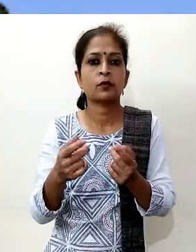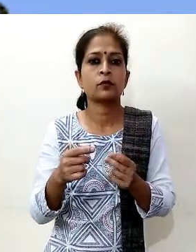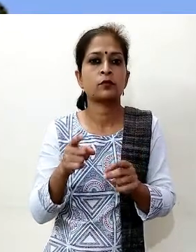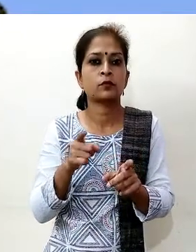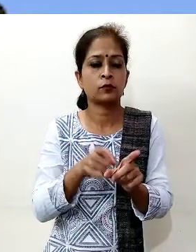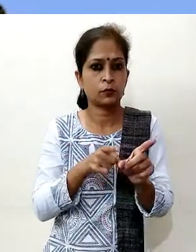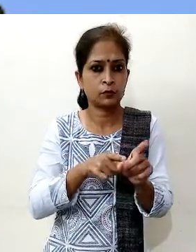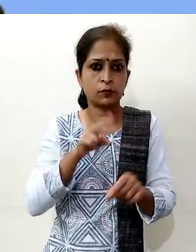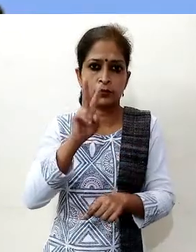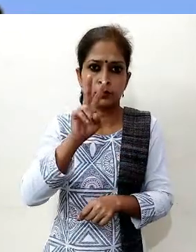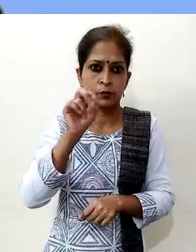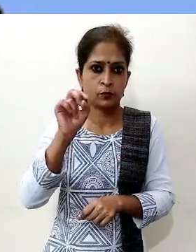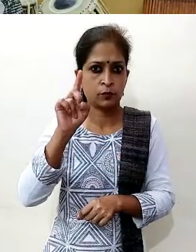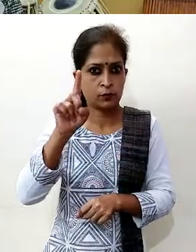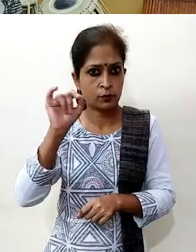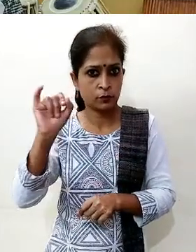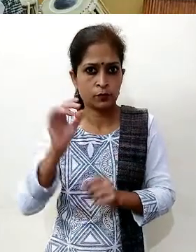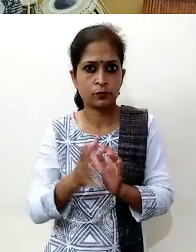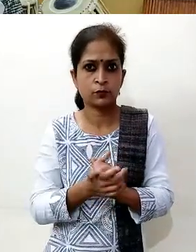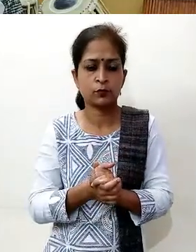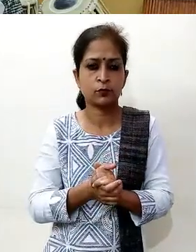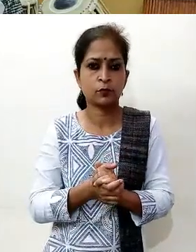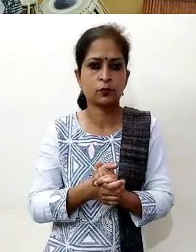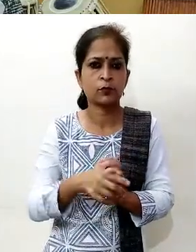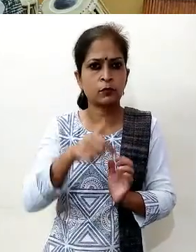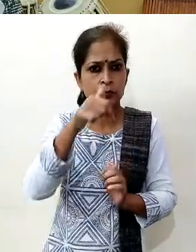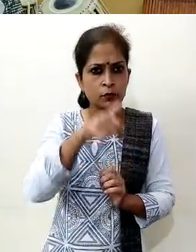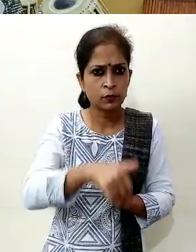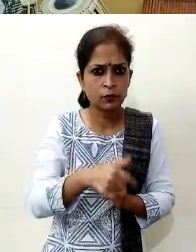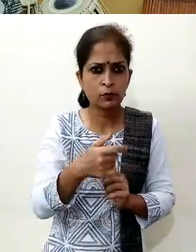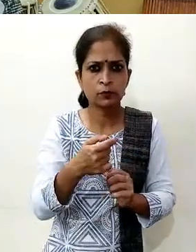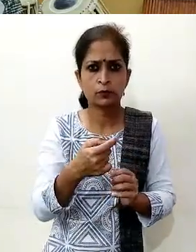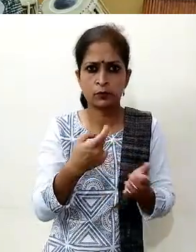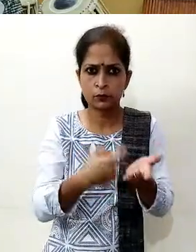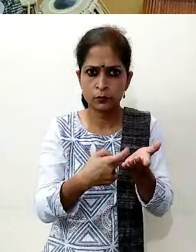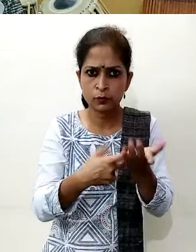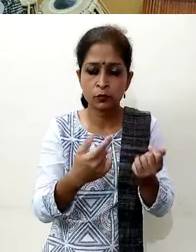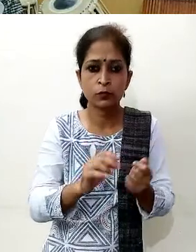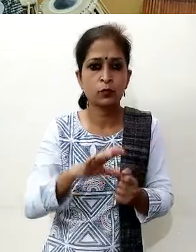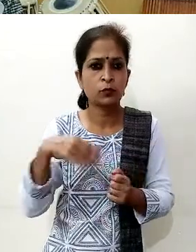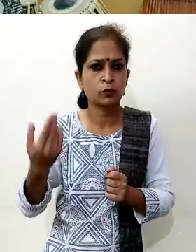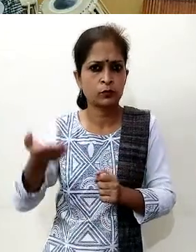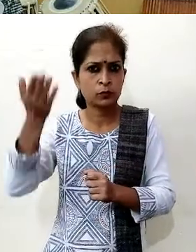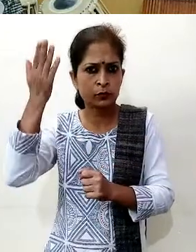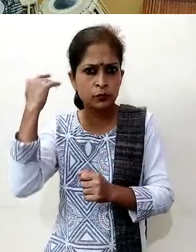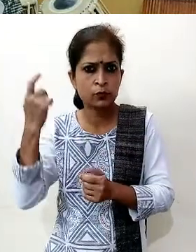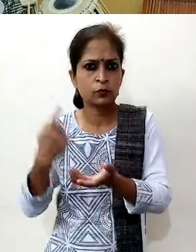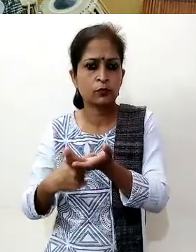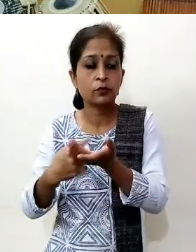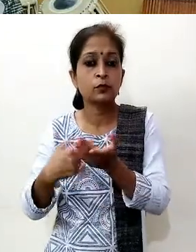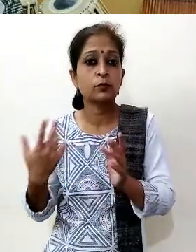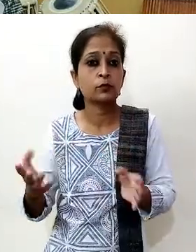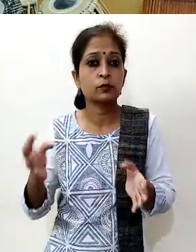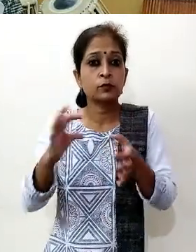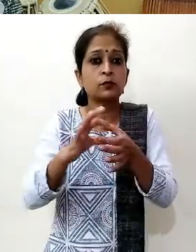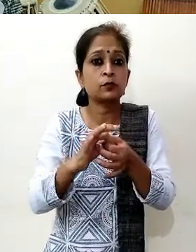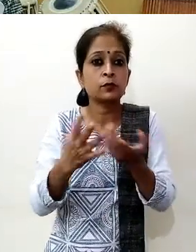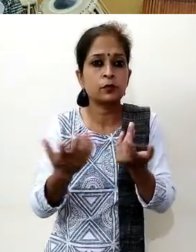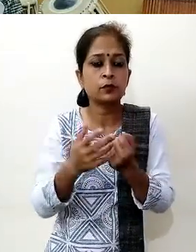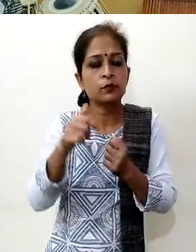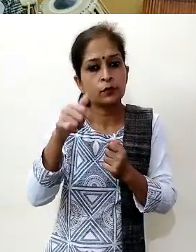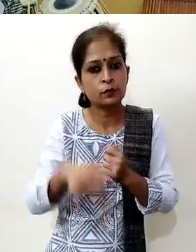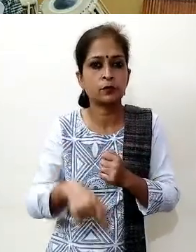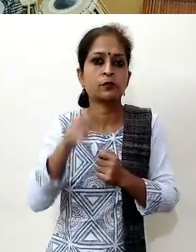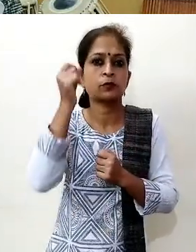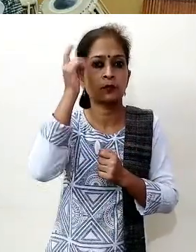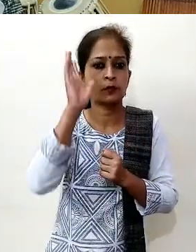आज के ये कानून और प्राचीन समय में लागू दिव्यांगजनों के लिए बनाए गए कानूनों के बीच जो सामंजस्य है, उसे समझने